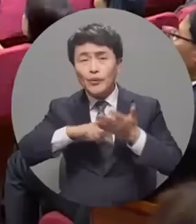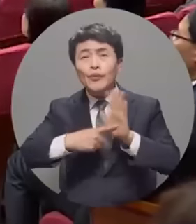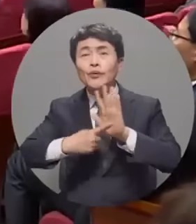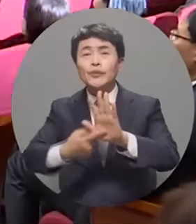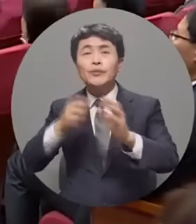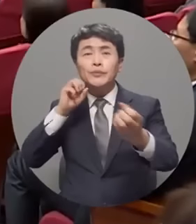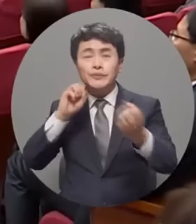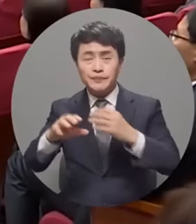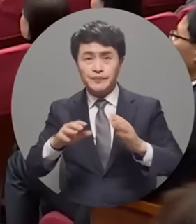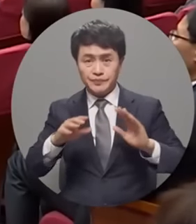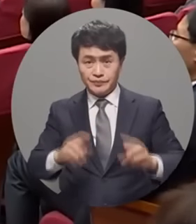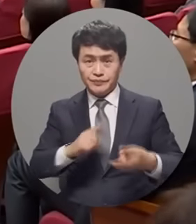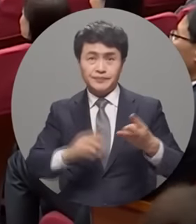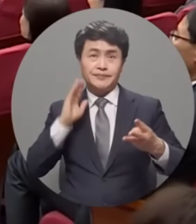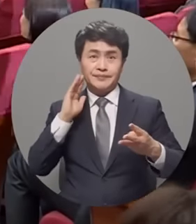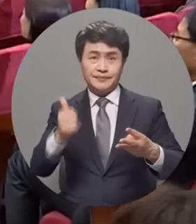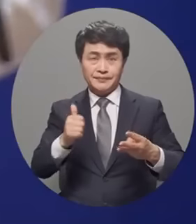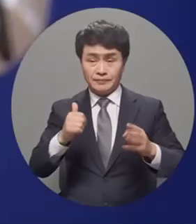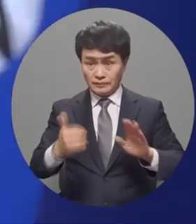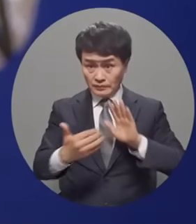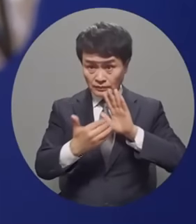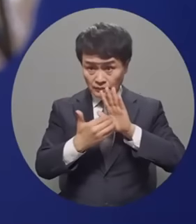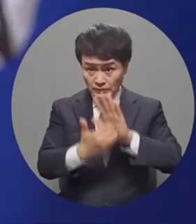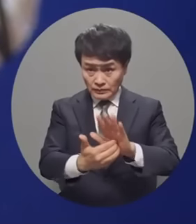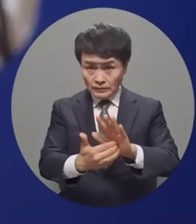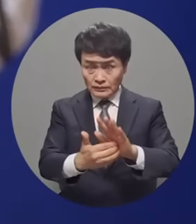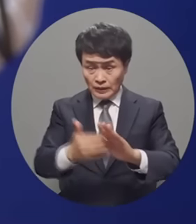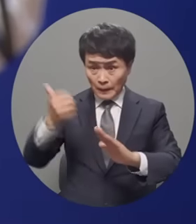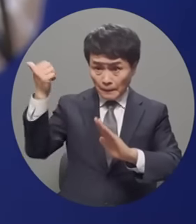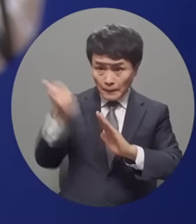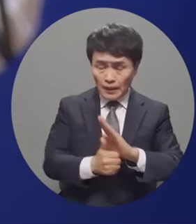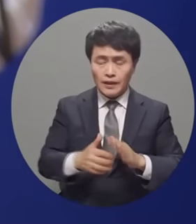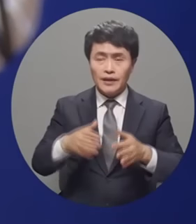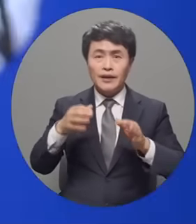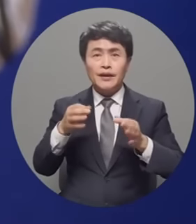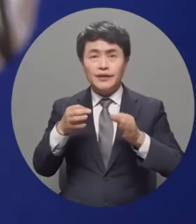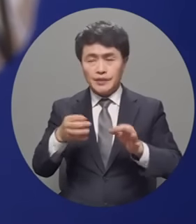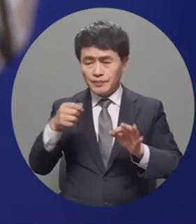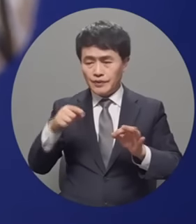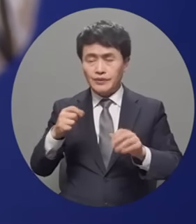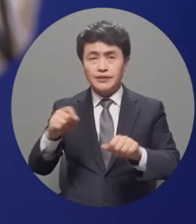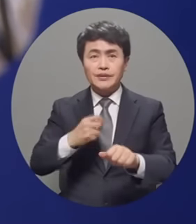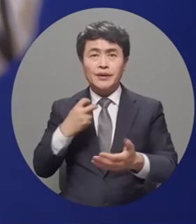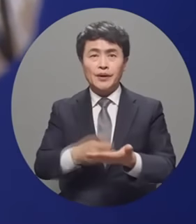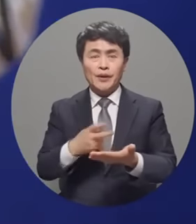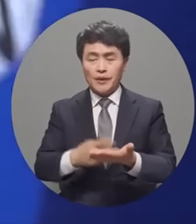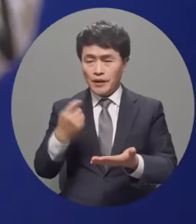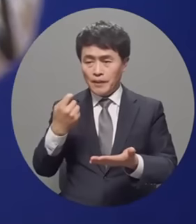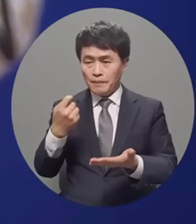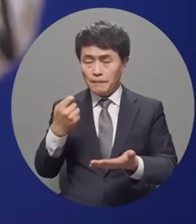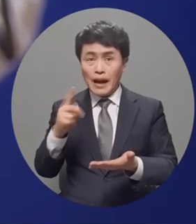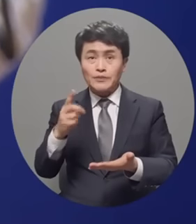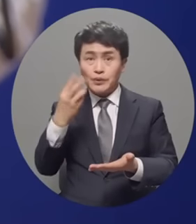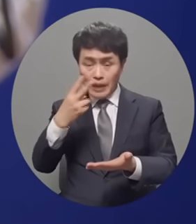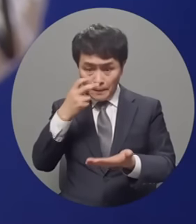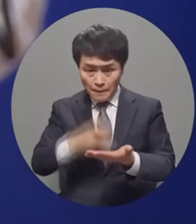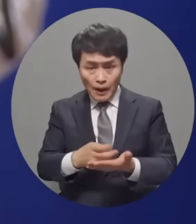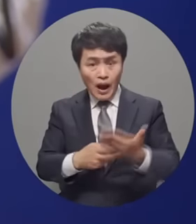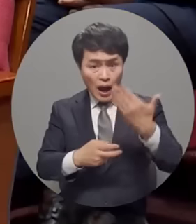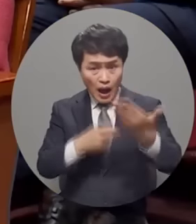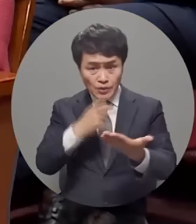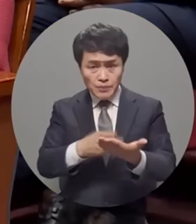당장 윤석열 대통령이 거부권을 행사해 폐기된 김건희 여사 특검법과 방송 3법 등 9개 법안